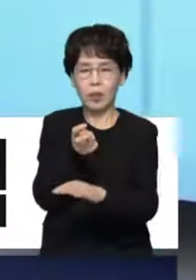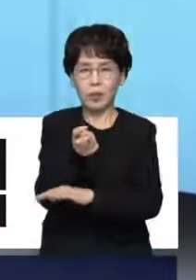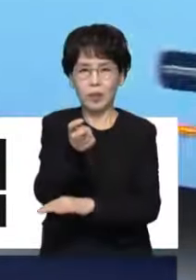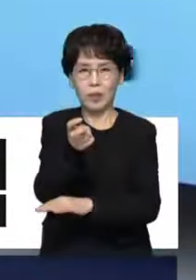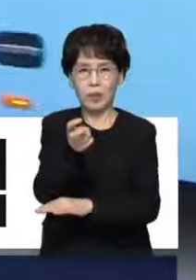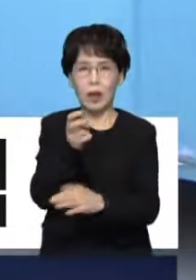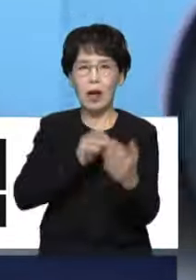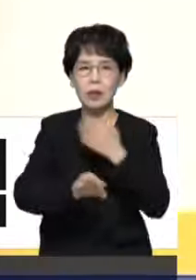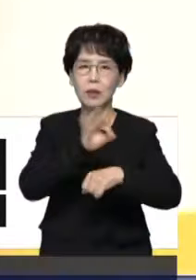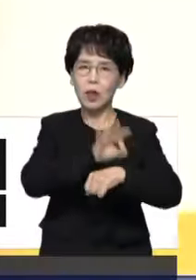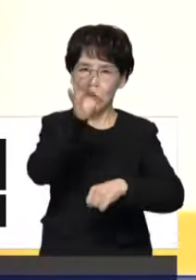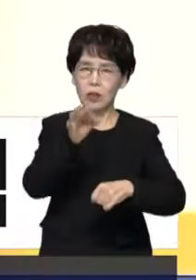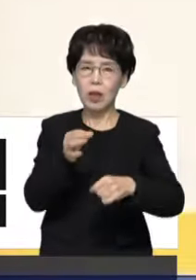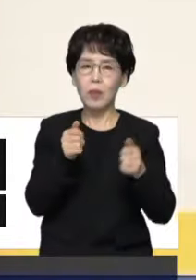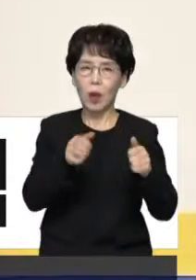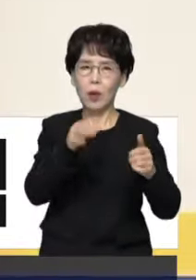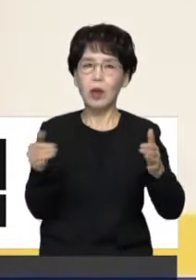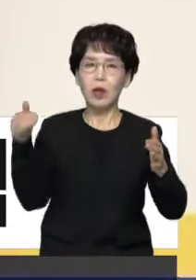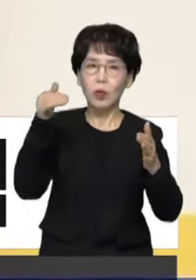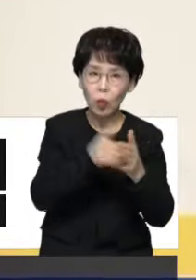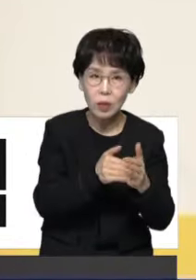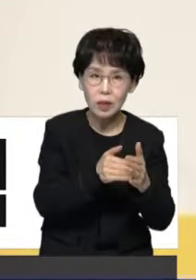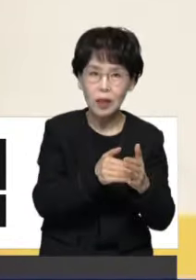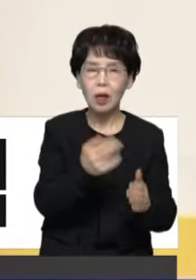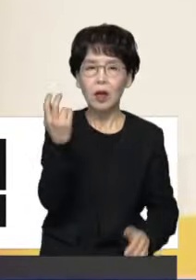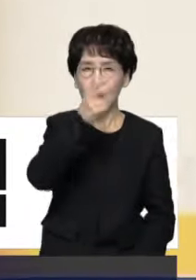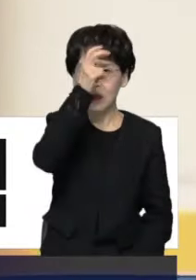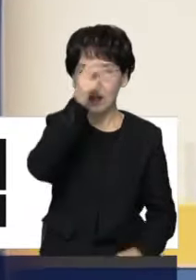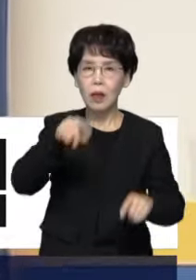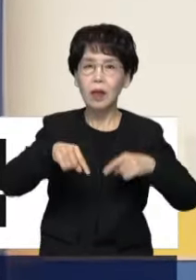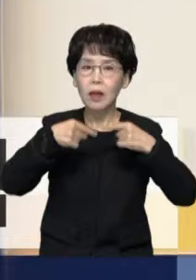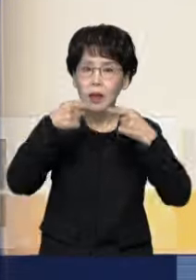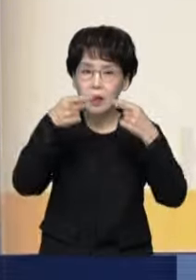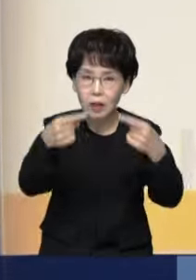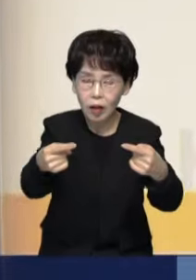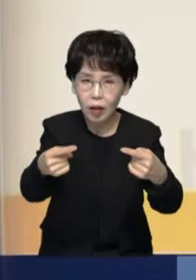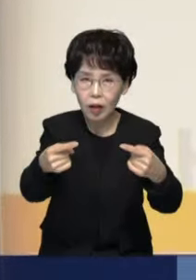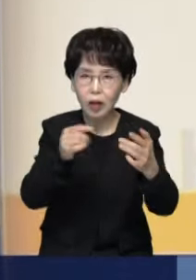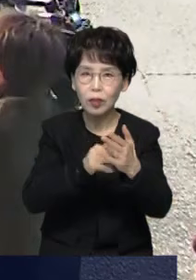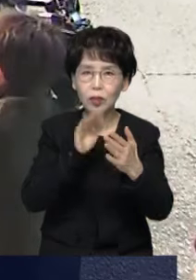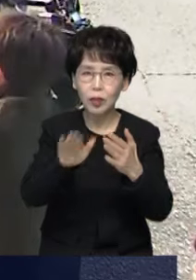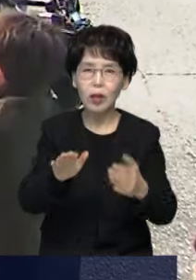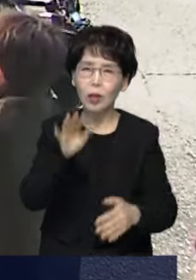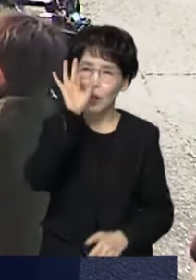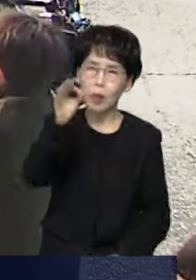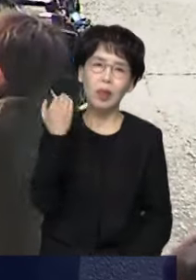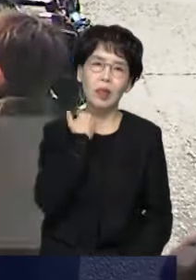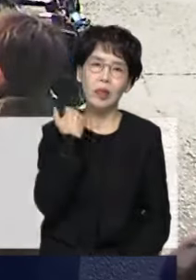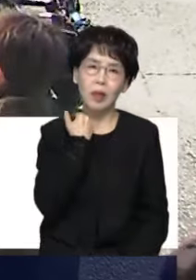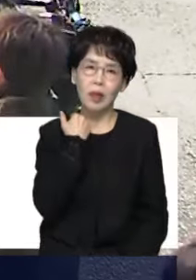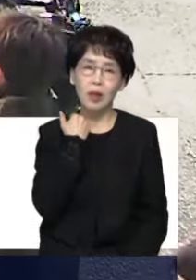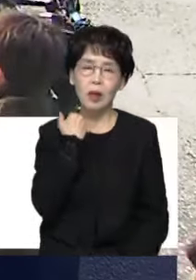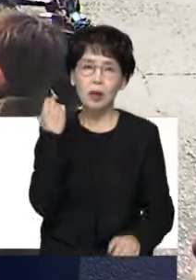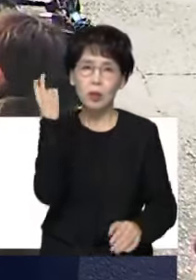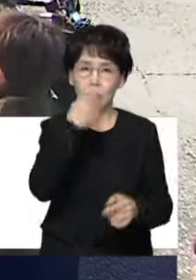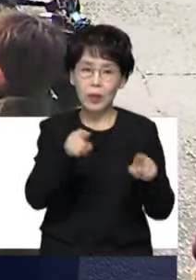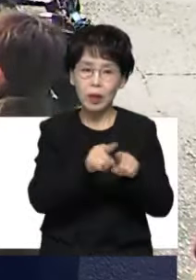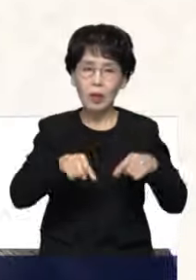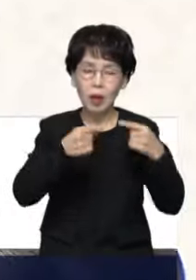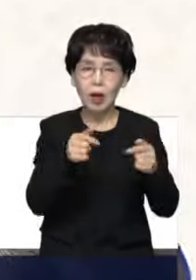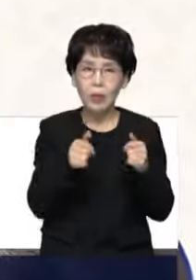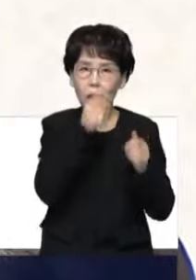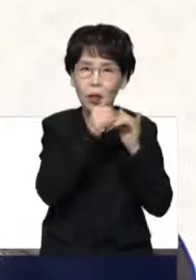도착했습니다. 호송 차량에서 바로 검찰청사로 들어가면서 명 씨 모습은 보이지 않았습니다. 조사에 입회한 변호인은